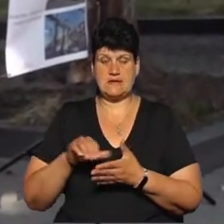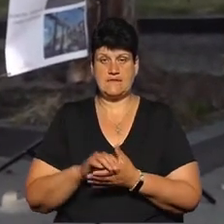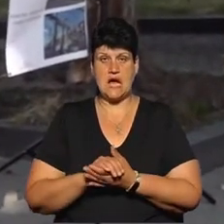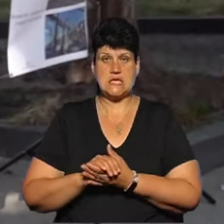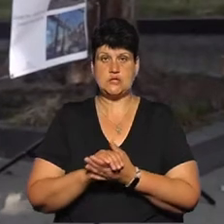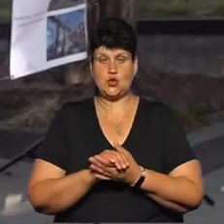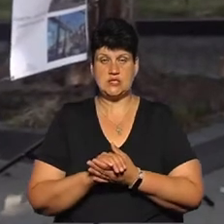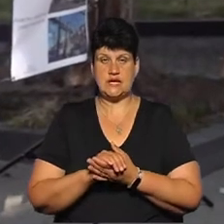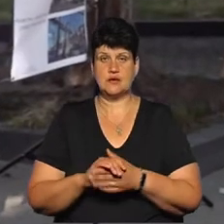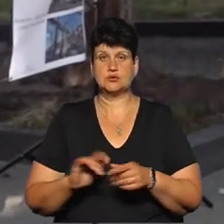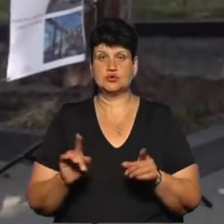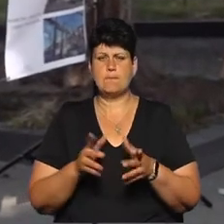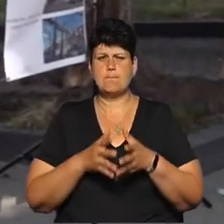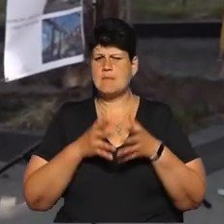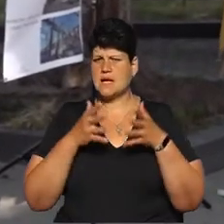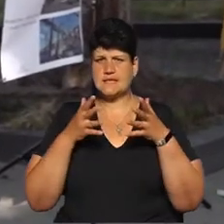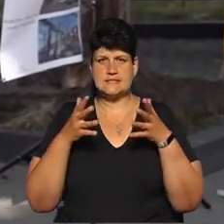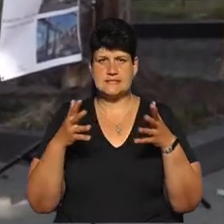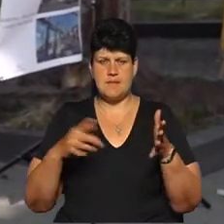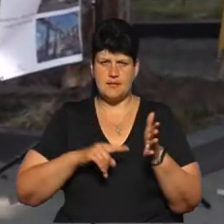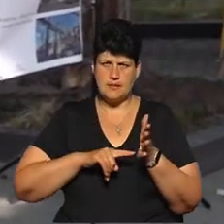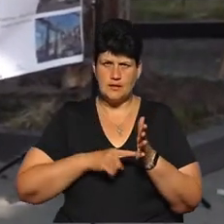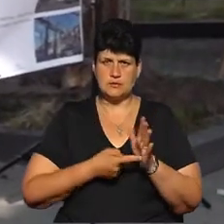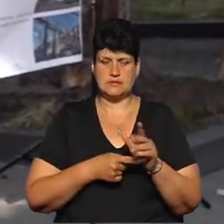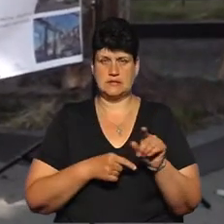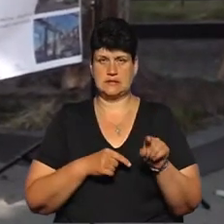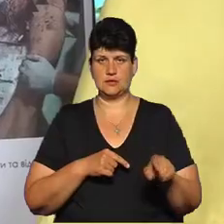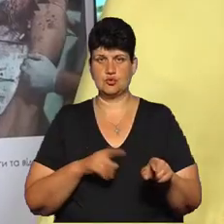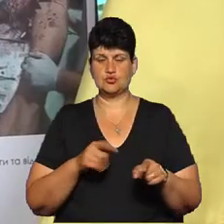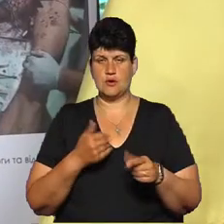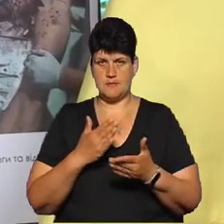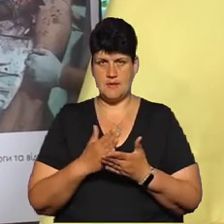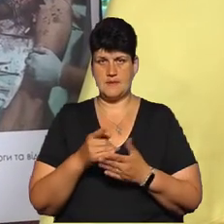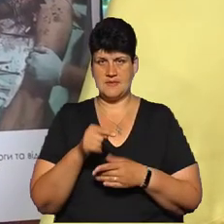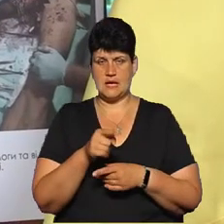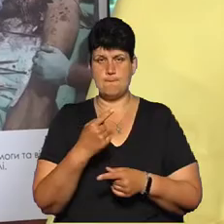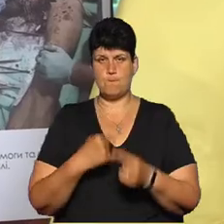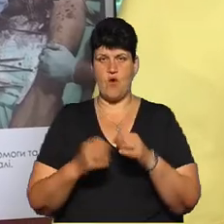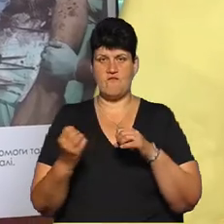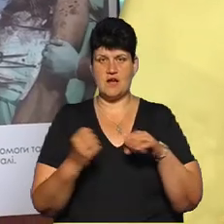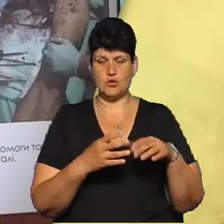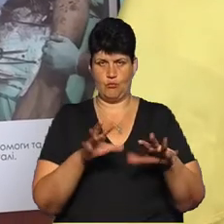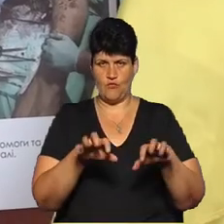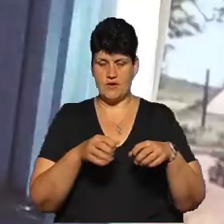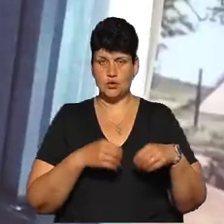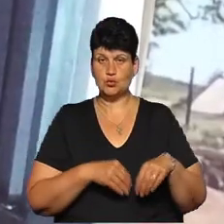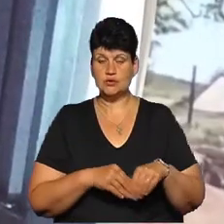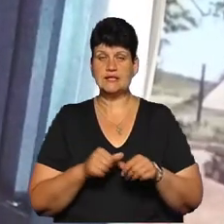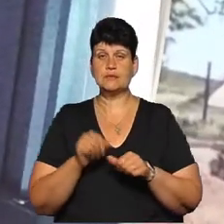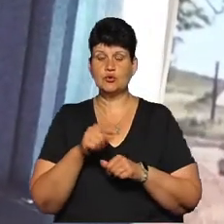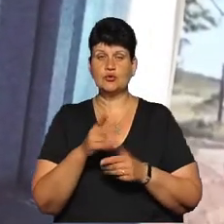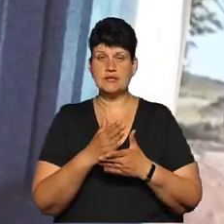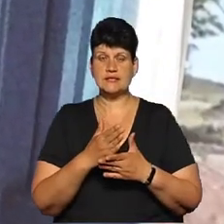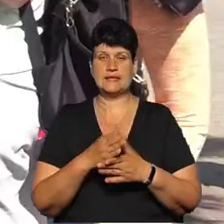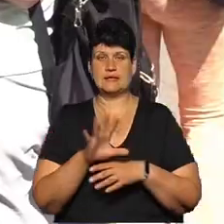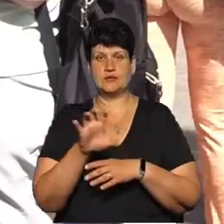аби максимально наголосити на тому, що ми маємо їх повернути. Окрім фото з Азовсталі, є світлини захисників, які приносять